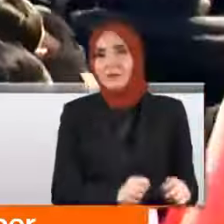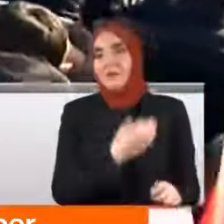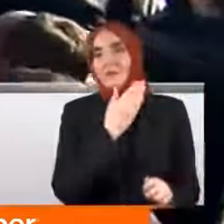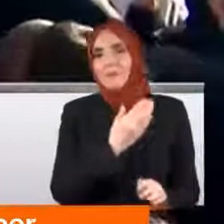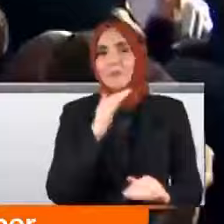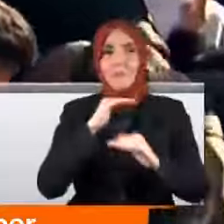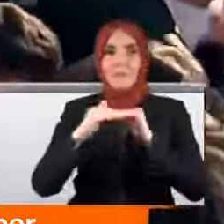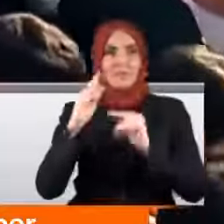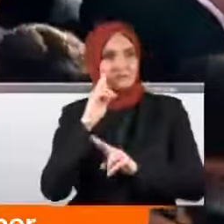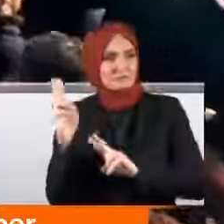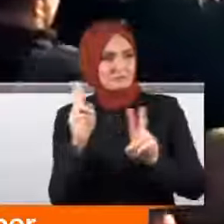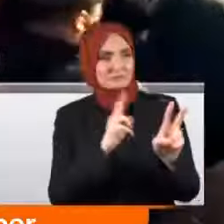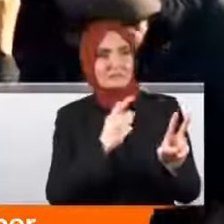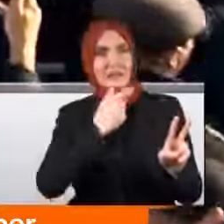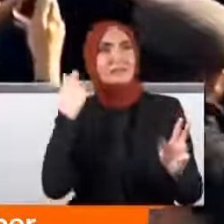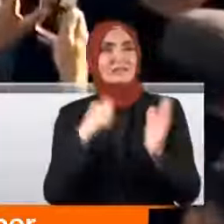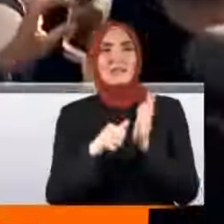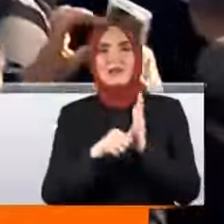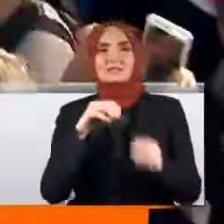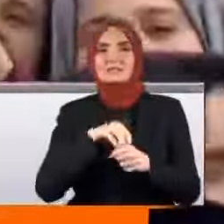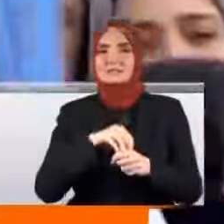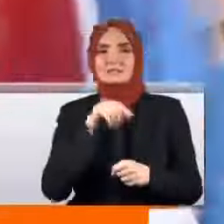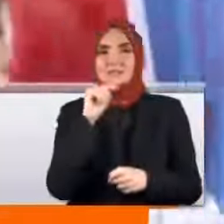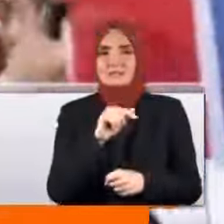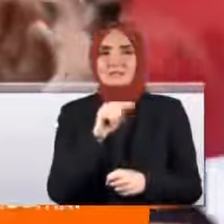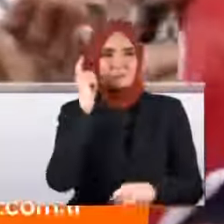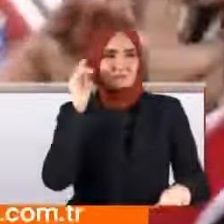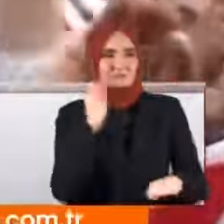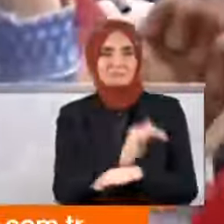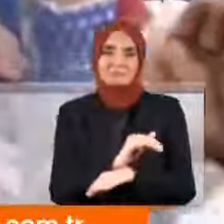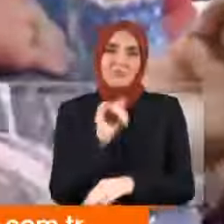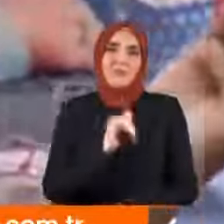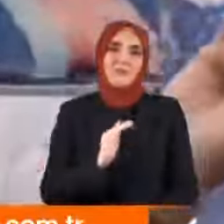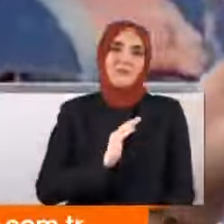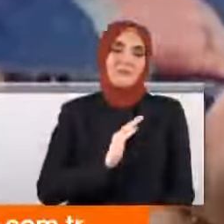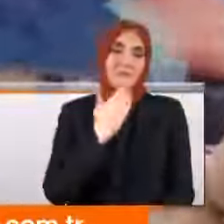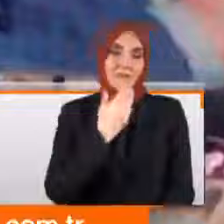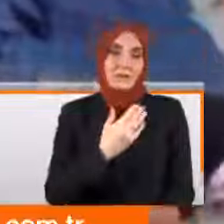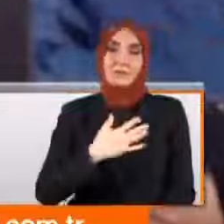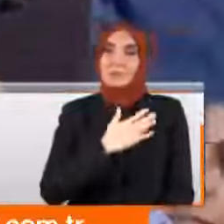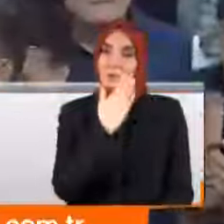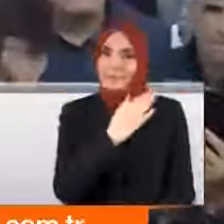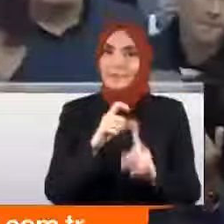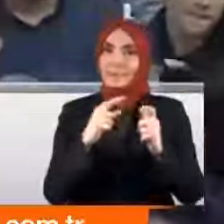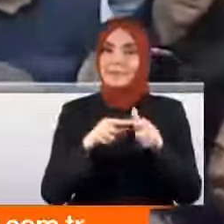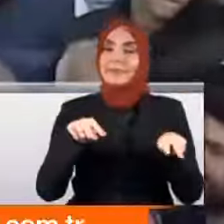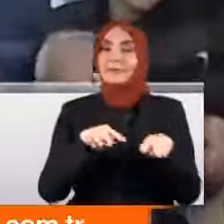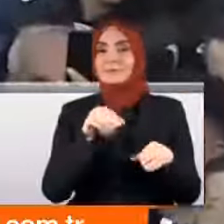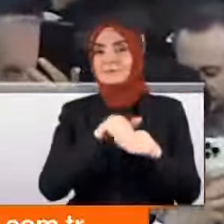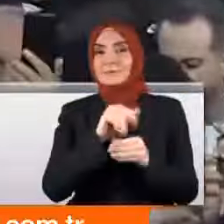nezdinde sıkaya çekilmeyi hak ediyor. CHP DEM Parti ittifakını da es geçmedi.